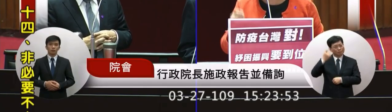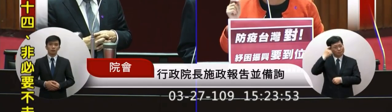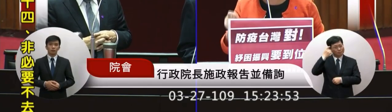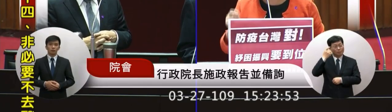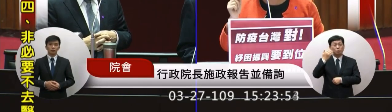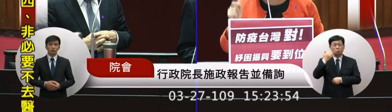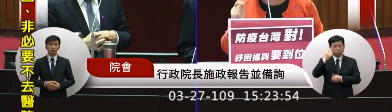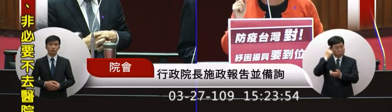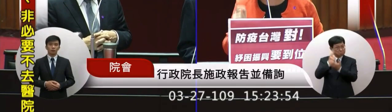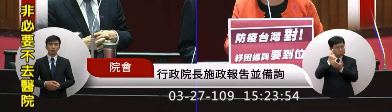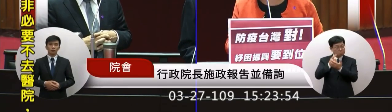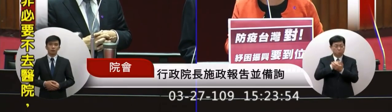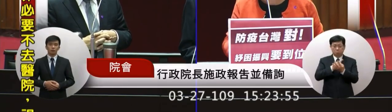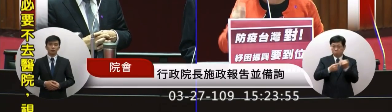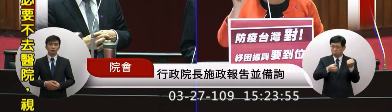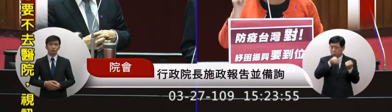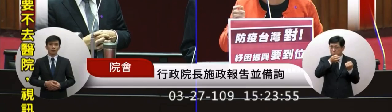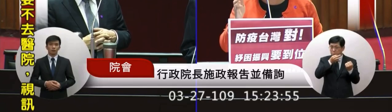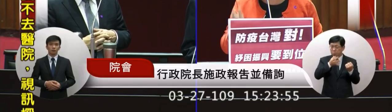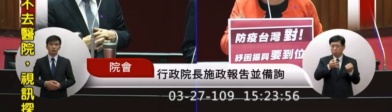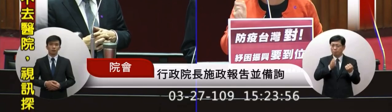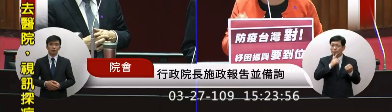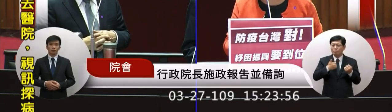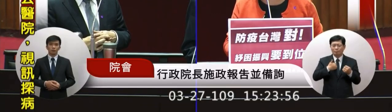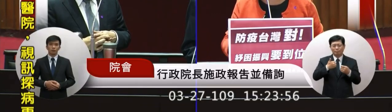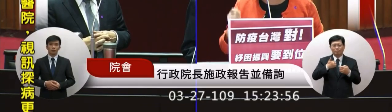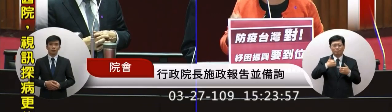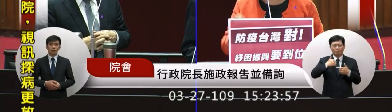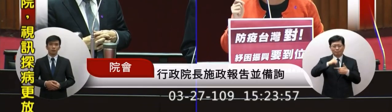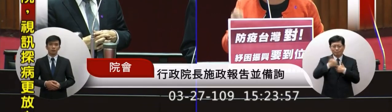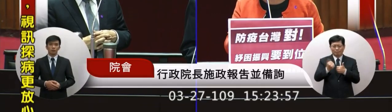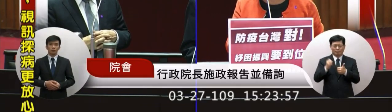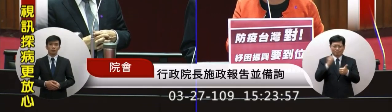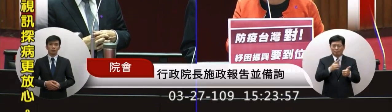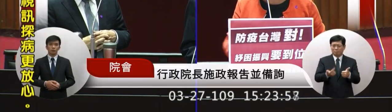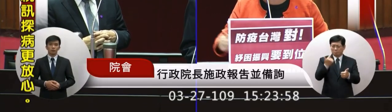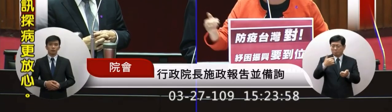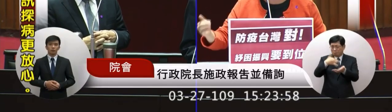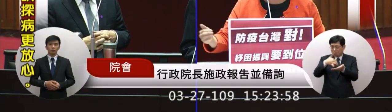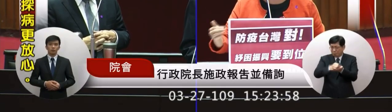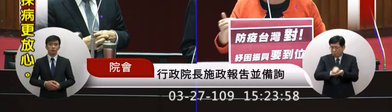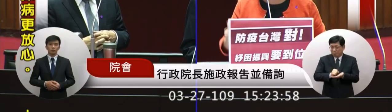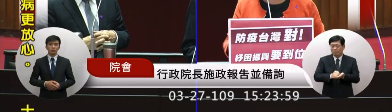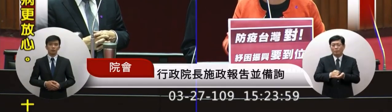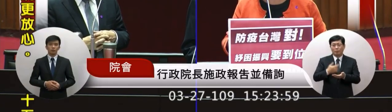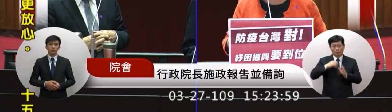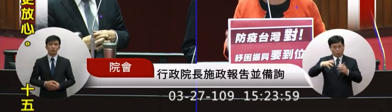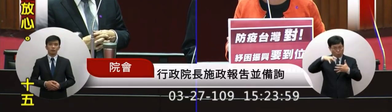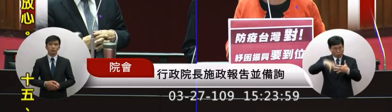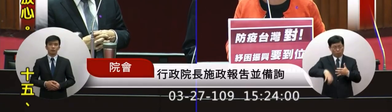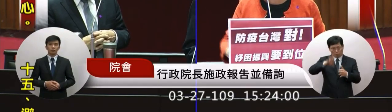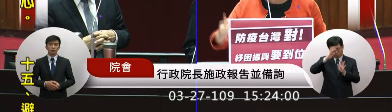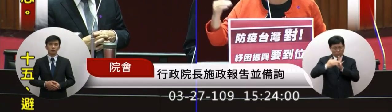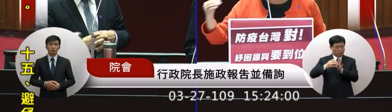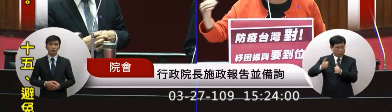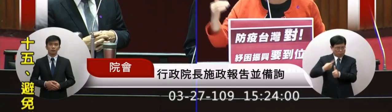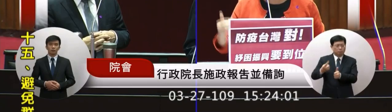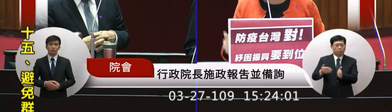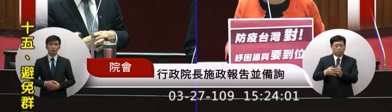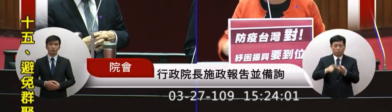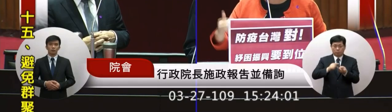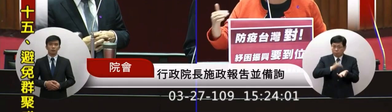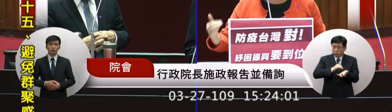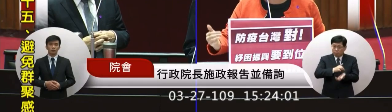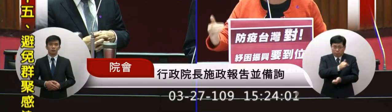是说，既然每天的数量那么多，我是建请行政院能够尽速的盘点，当然以国内的防疫为优先，医护为